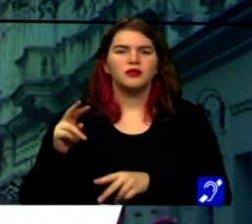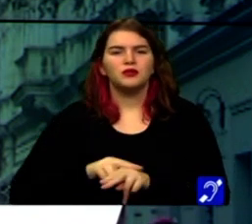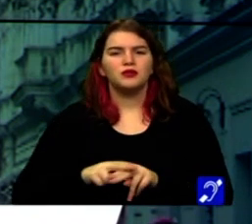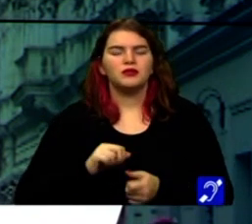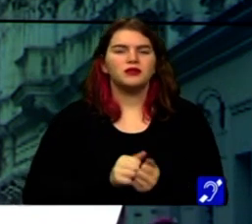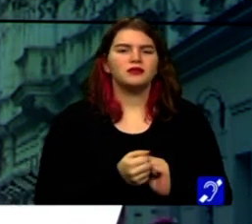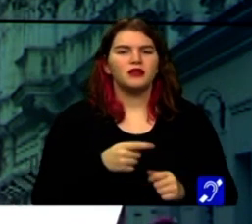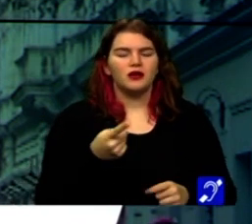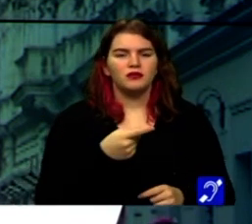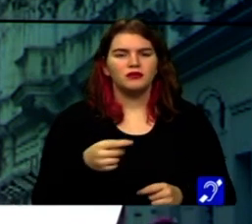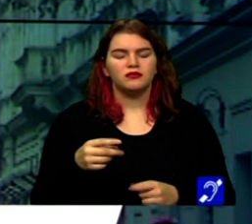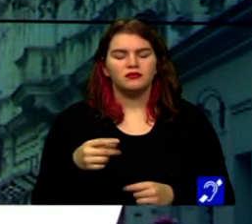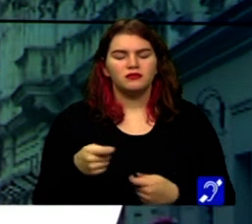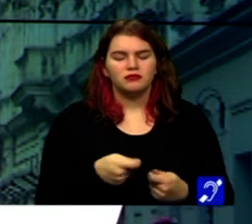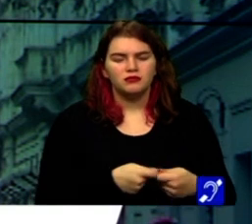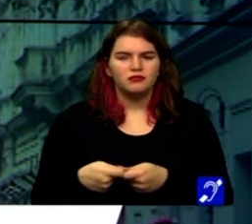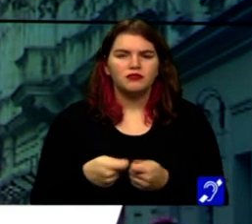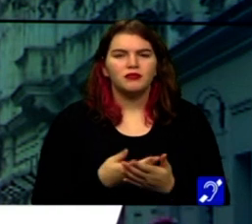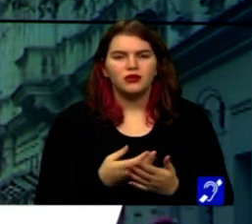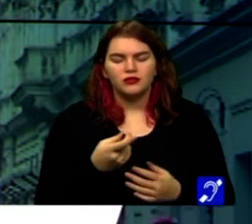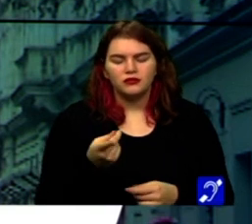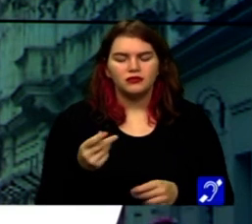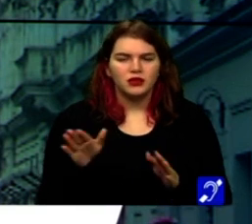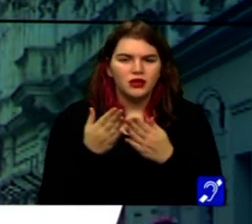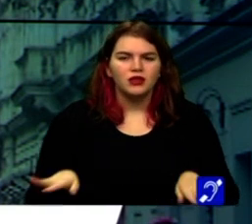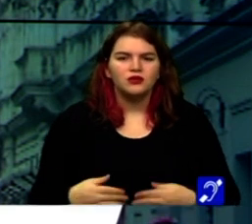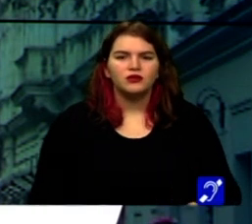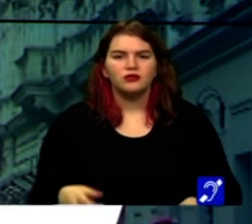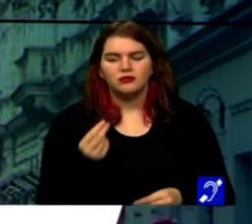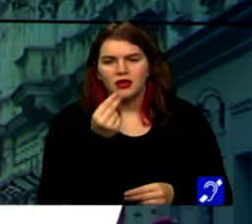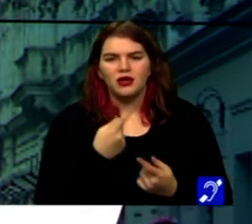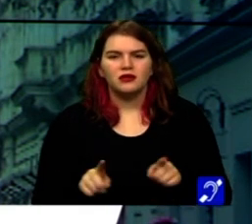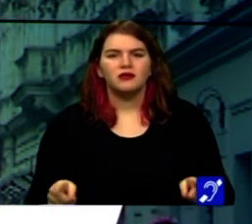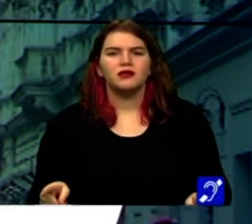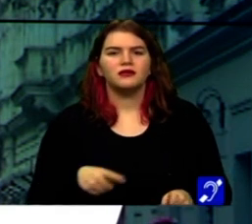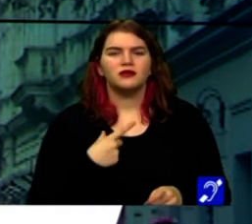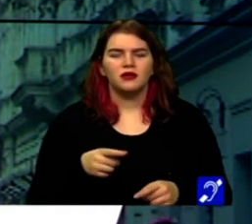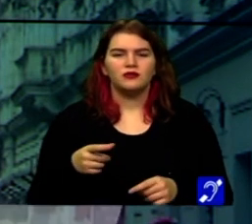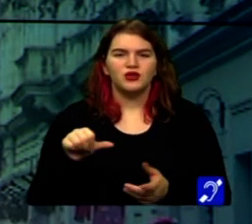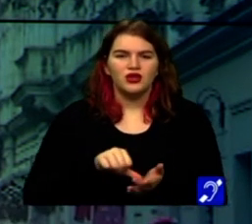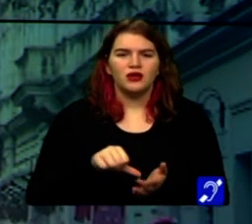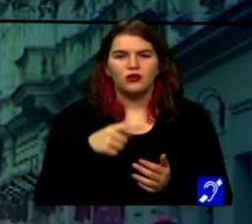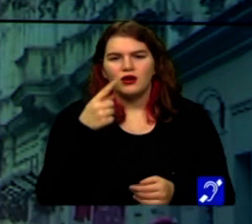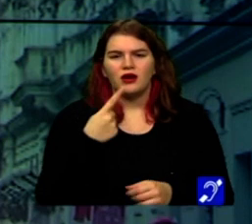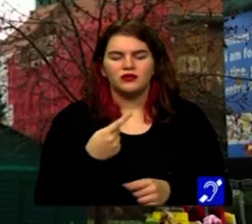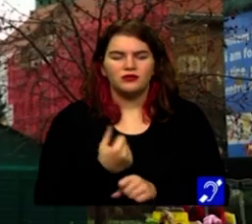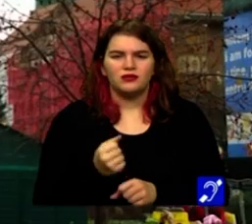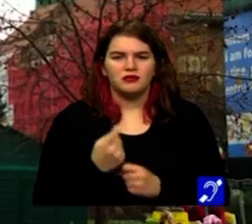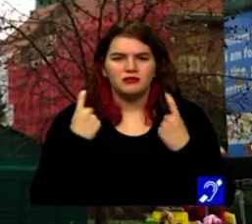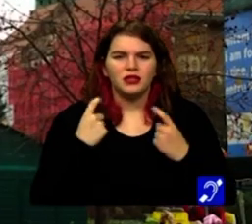de târgul de Crăciun. Nici timișorenii nu au stat în casă, așa că centrul orașului a fost un adevărat furnicar.